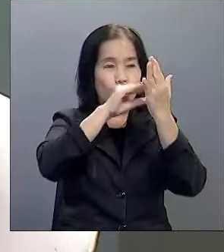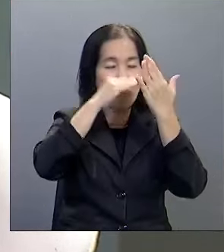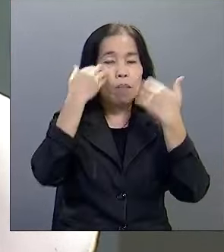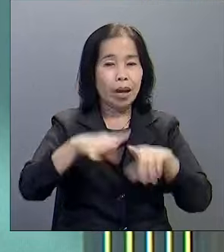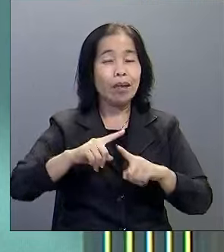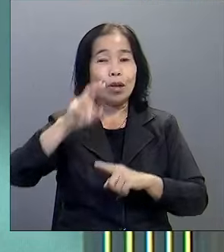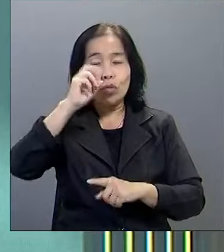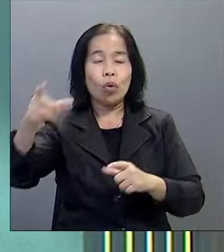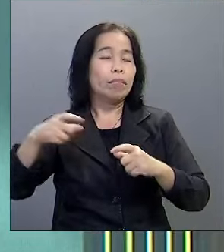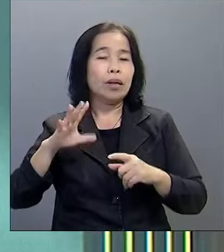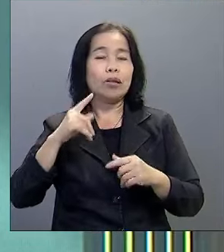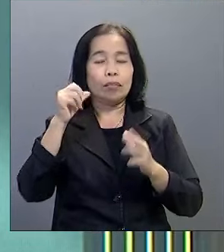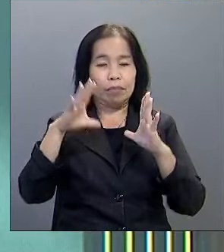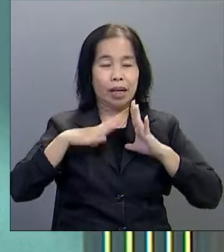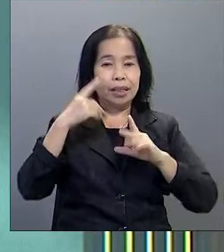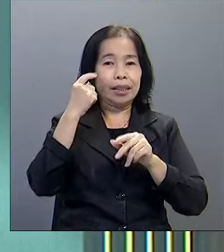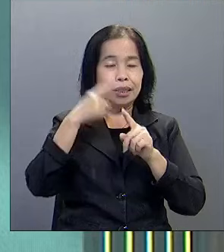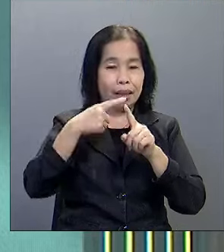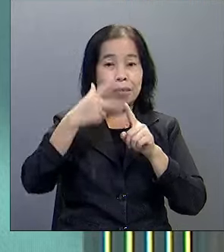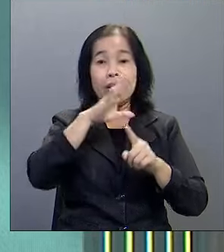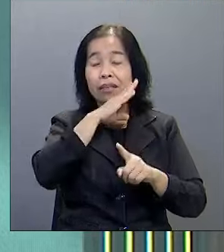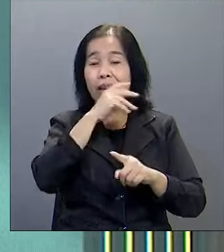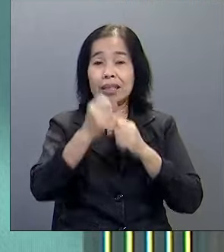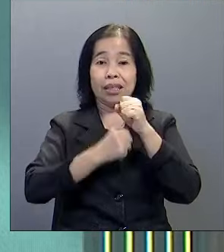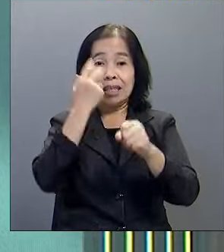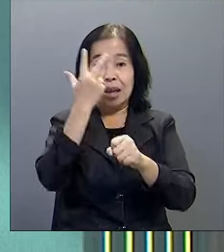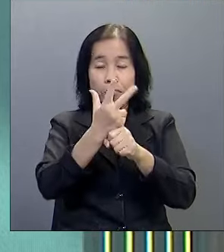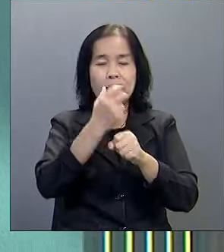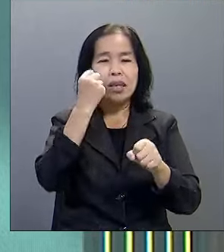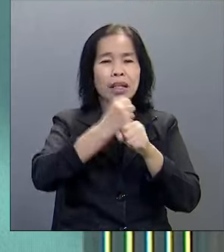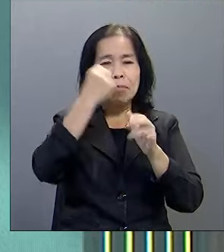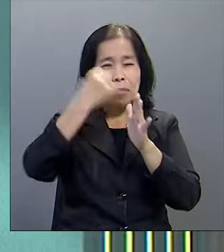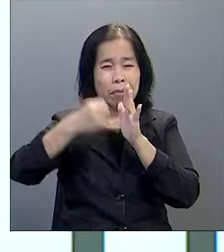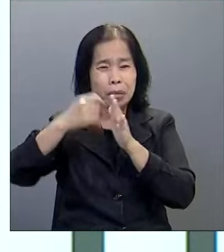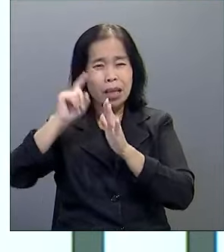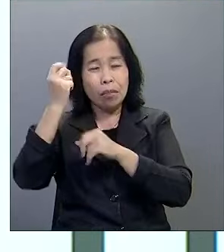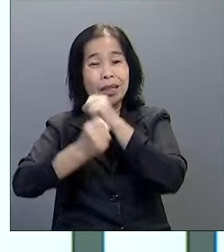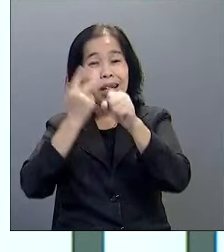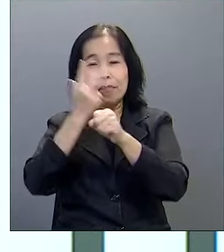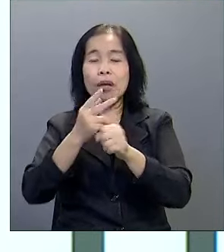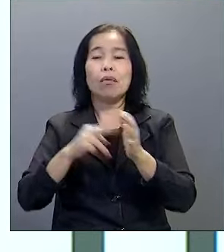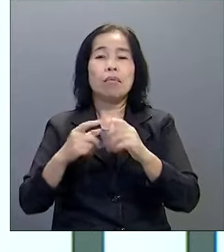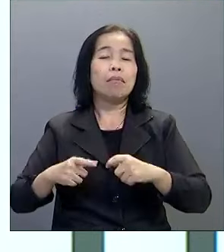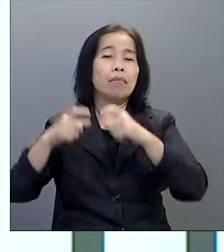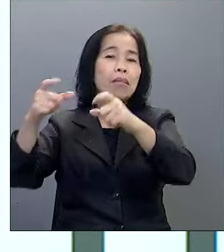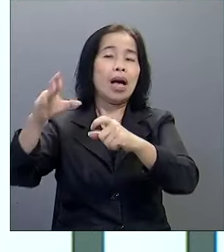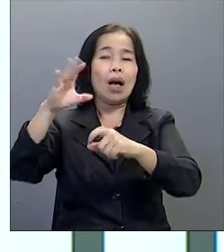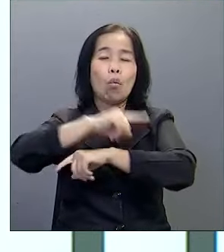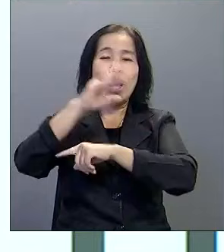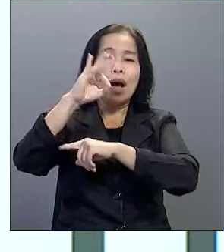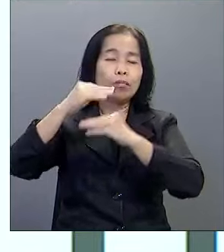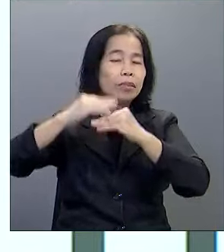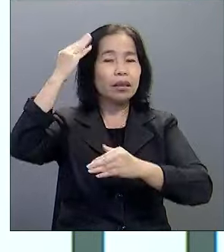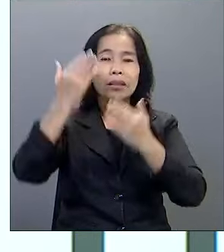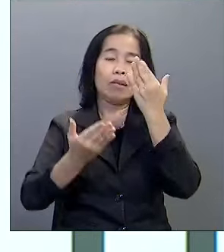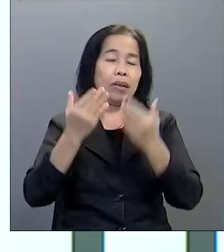้แล้ถ้าทำผซ้ำภายใ 3 ปี เขาอาจจะสงใหพักเกิน 90 วัก็ได้อ๋อ ไม่ได้แความว่า โดนหกไปแลวกซ่มคืน